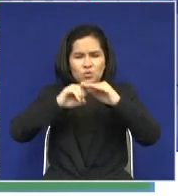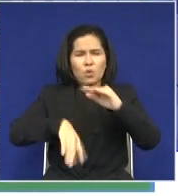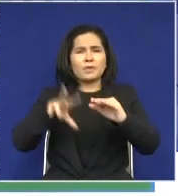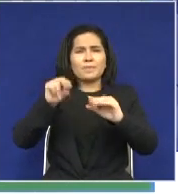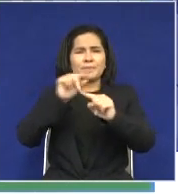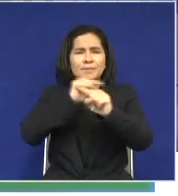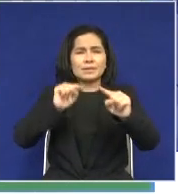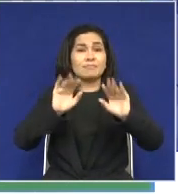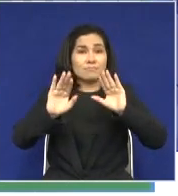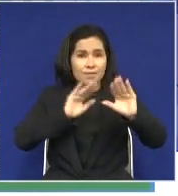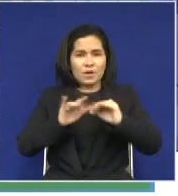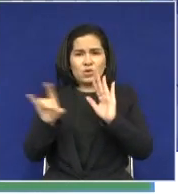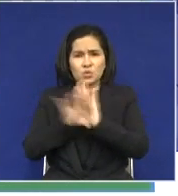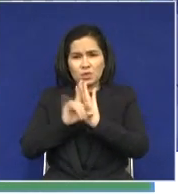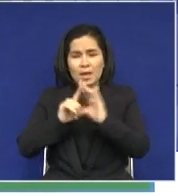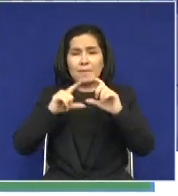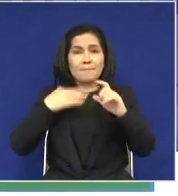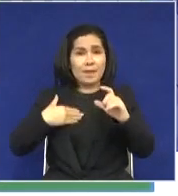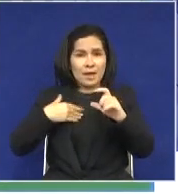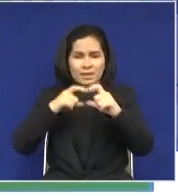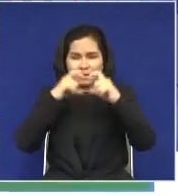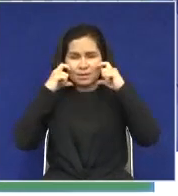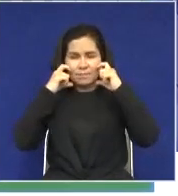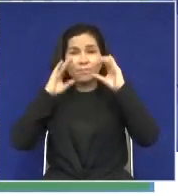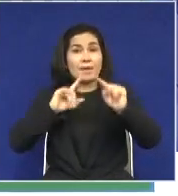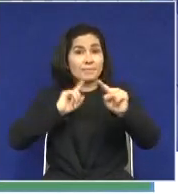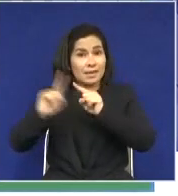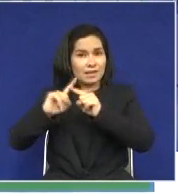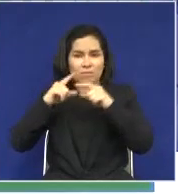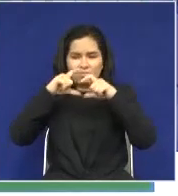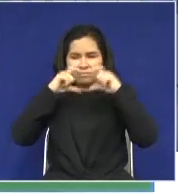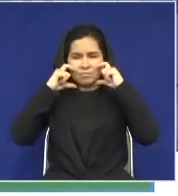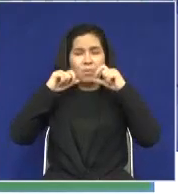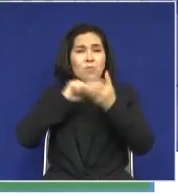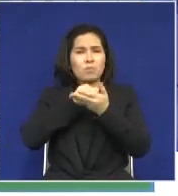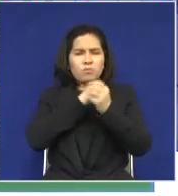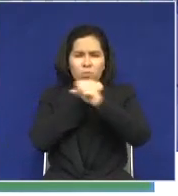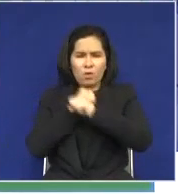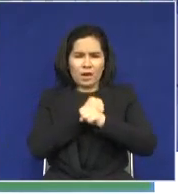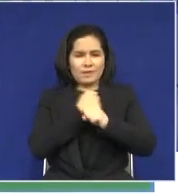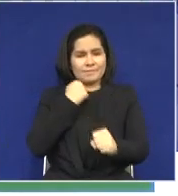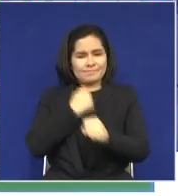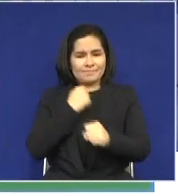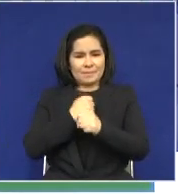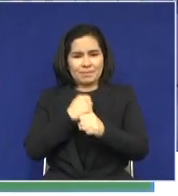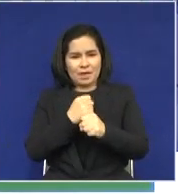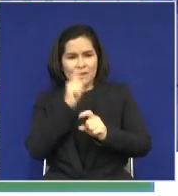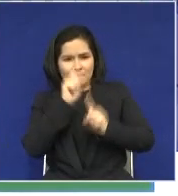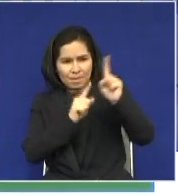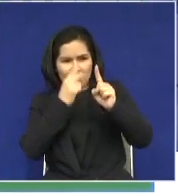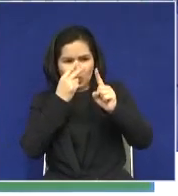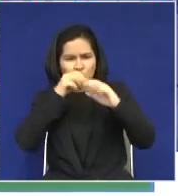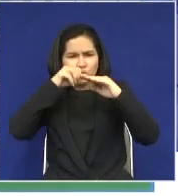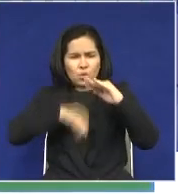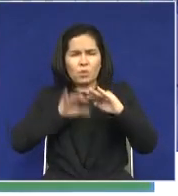ก็คือการสวมหน้ากากผ้าหรือหน้ากากอนามัยหรือว่าเฟซชิลในขณะที่ให้ปฏิบัติงานอันนี้ก็ตกเกณฑ์อยู่